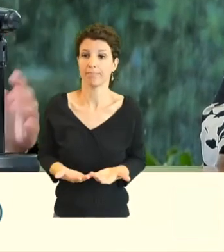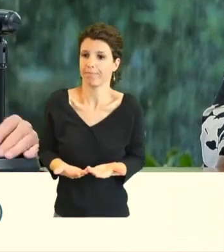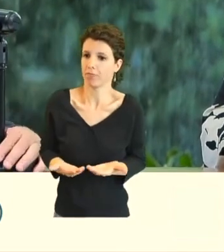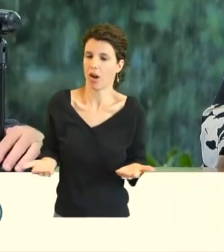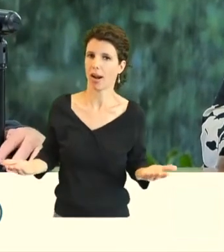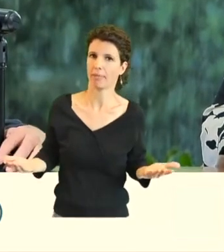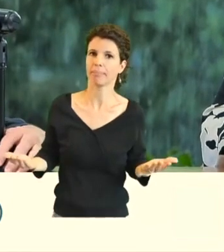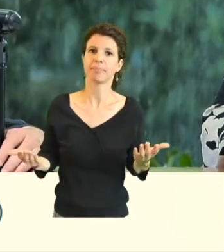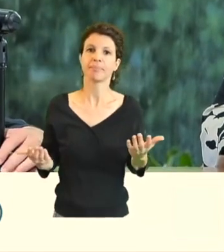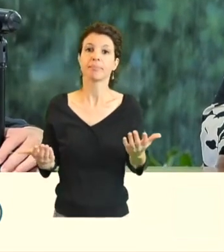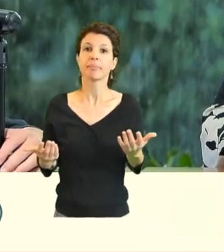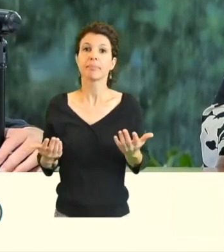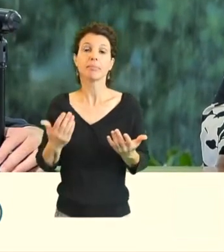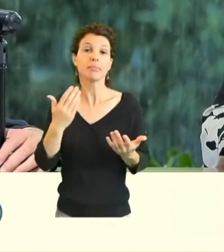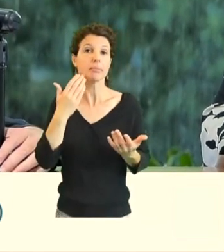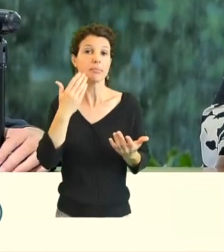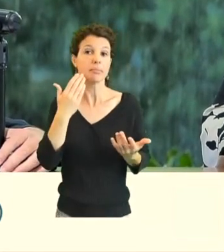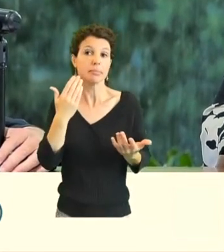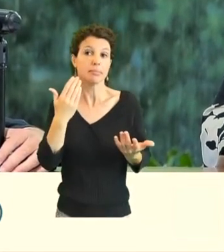Quand on est